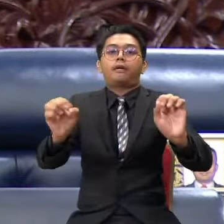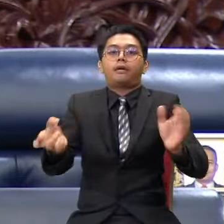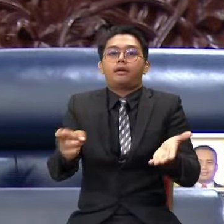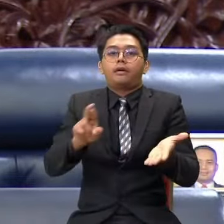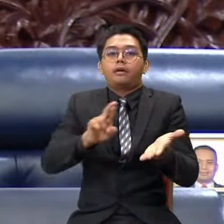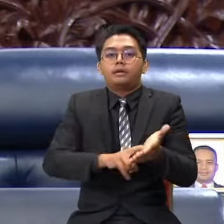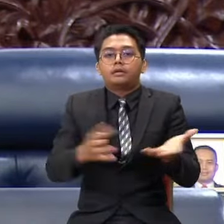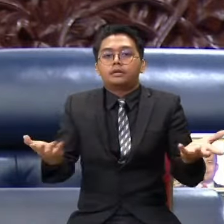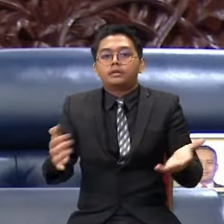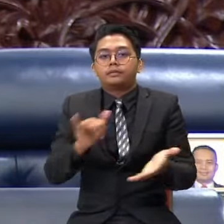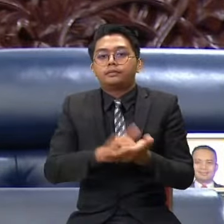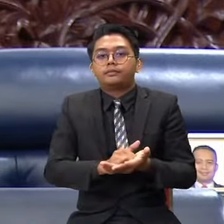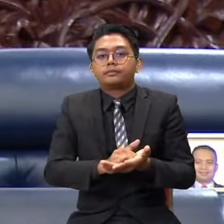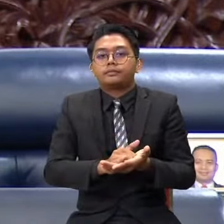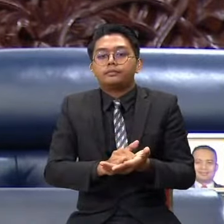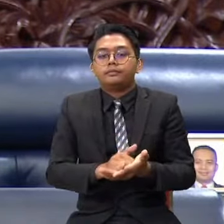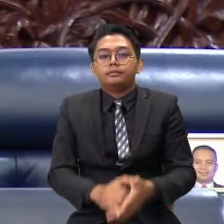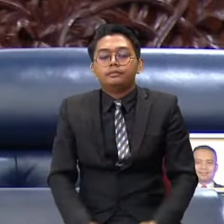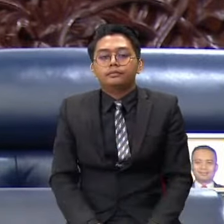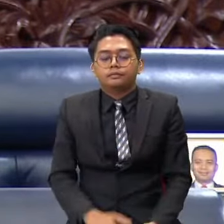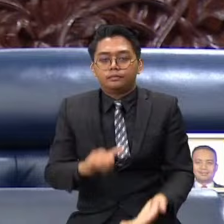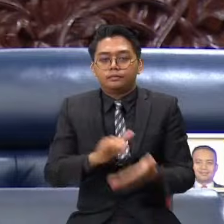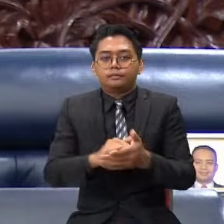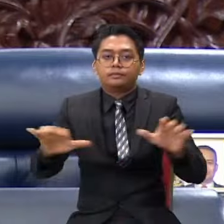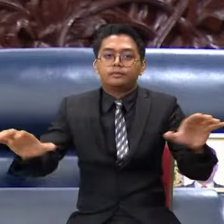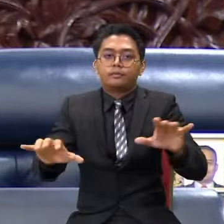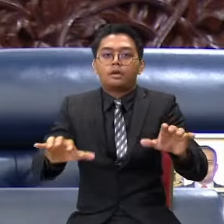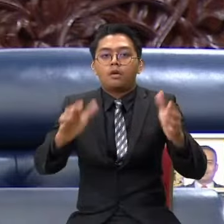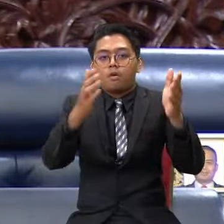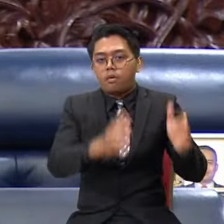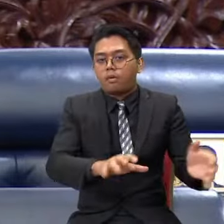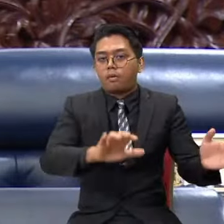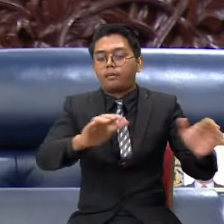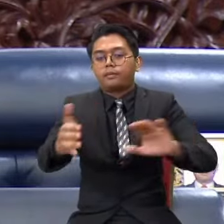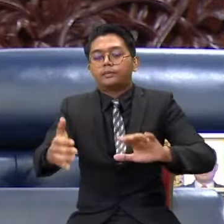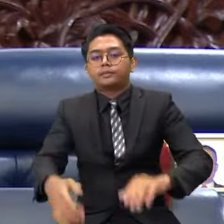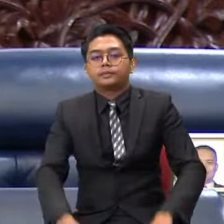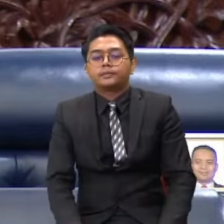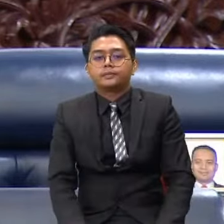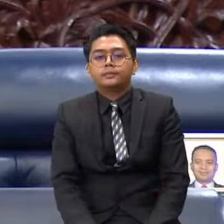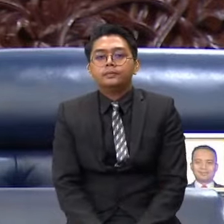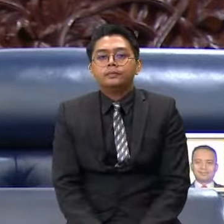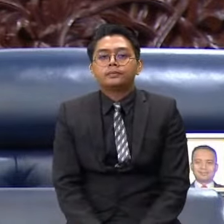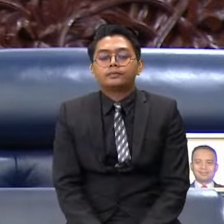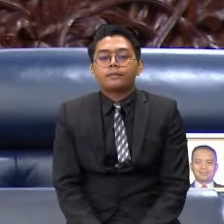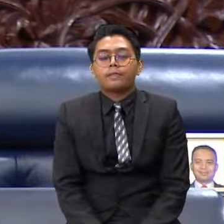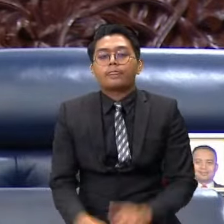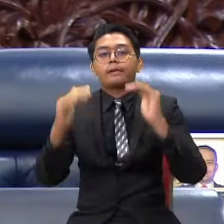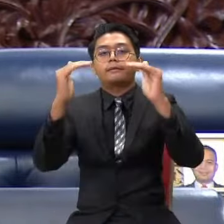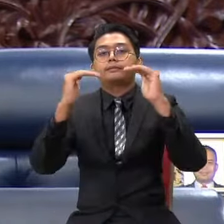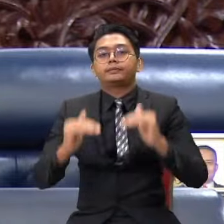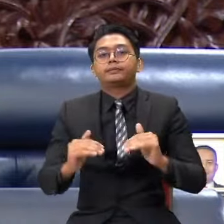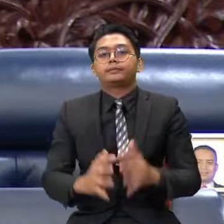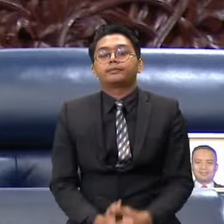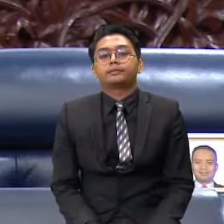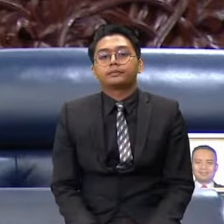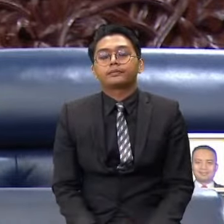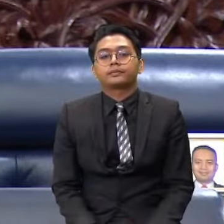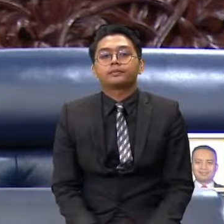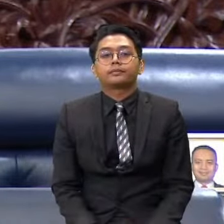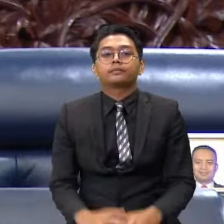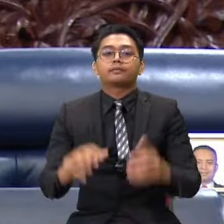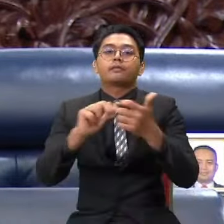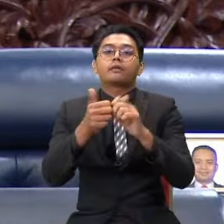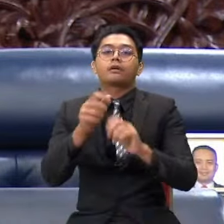kegalan ker ini akan mengakibatkan kehilanganyawausnya saya inin ke